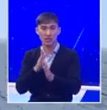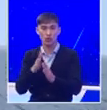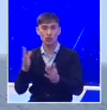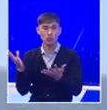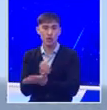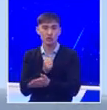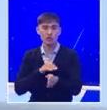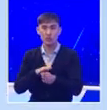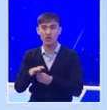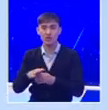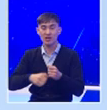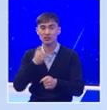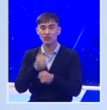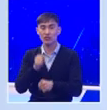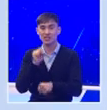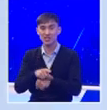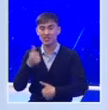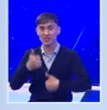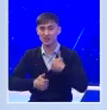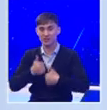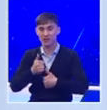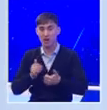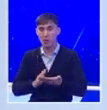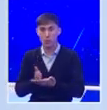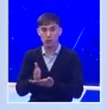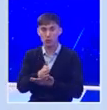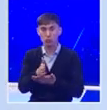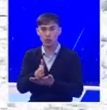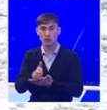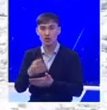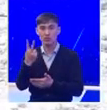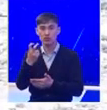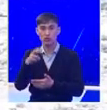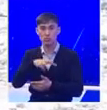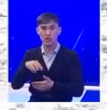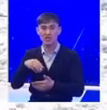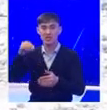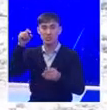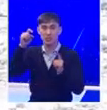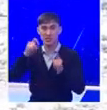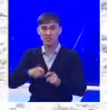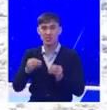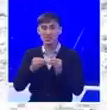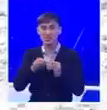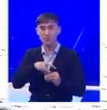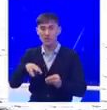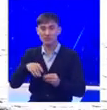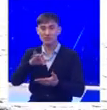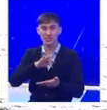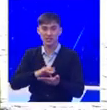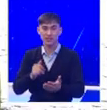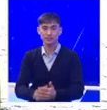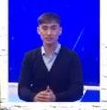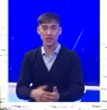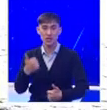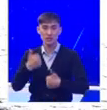успешному выполнению основного задания соревнований маршрутному полету на высоте 200 метров с приземлением в 10 метровом центре соревноваться